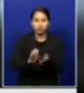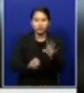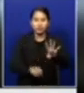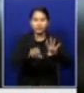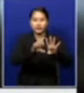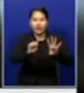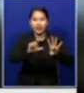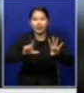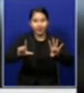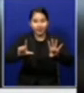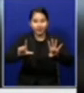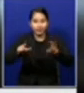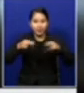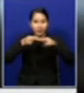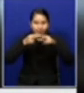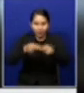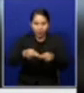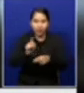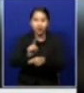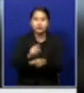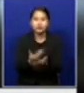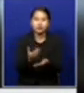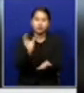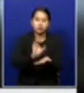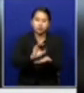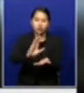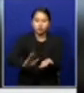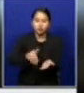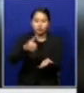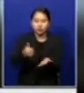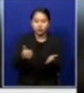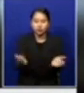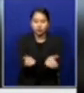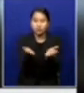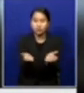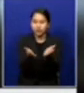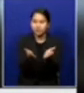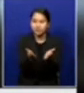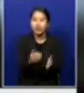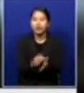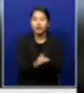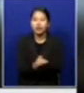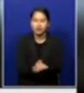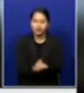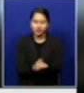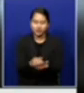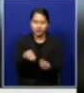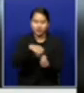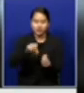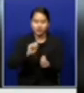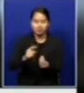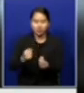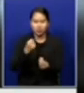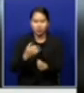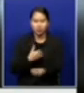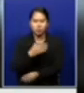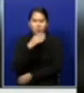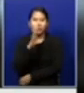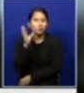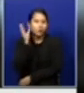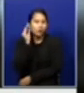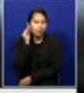านโดยเน้นเฉพาะในด้านการลงทุนการฟื้นฟูการส่งเสริมและกระตุ้นและการสร้างความมั่นคงหากเราฟังผ่านๆอา